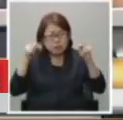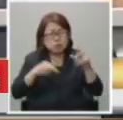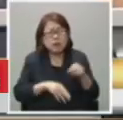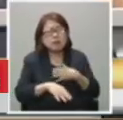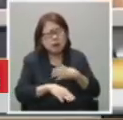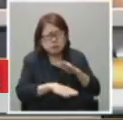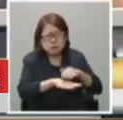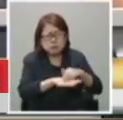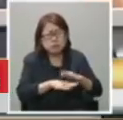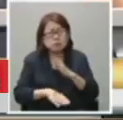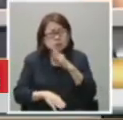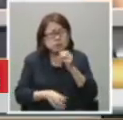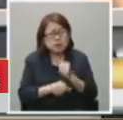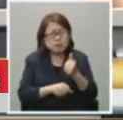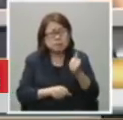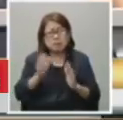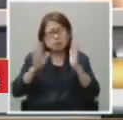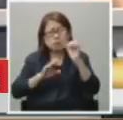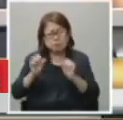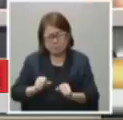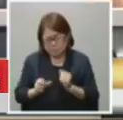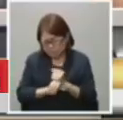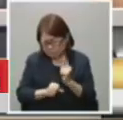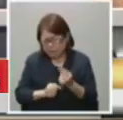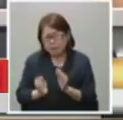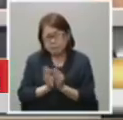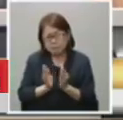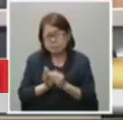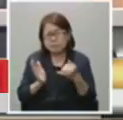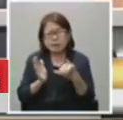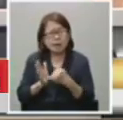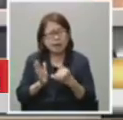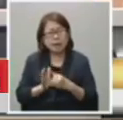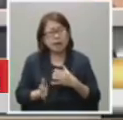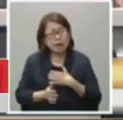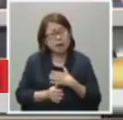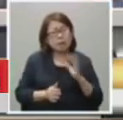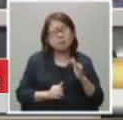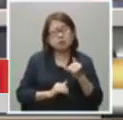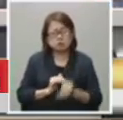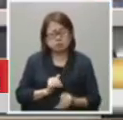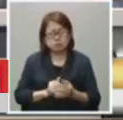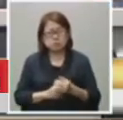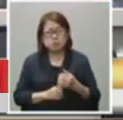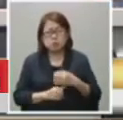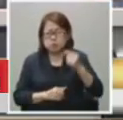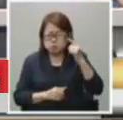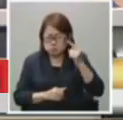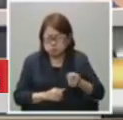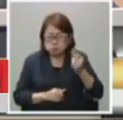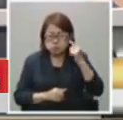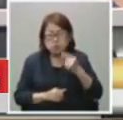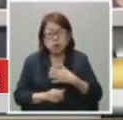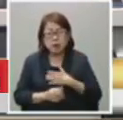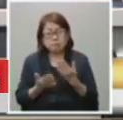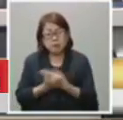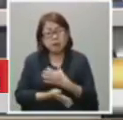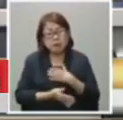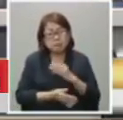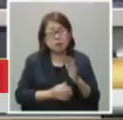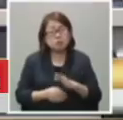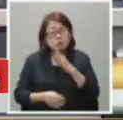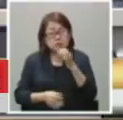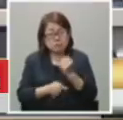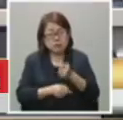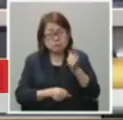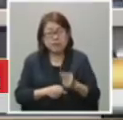ก็ทำประชามติใหม่ครับลงคะแนนกันง่ายๆเอาไม่เอาจบจะได้รู้ครับว่าคนเขาอยากเปลี่ยนไหมถ้าท่านทำจริงผม